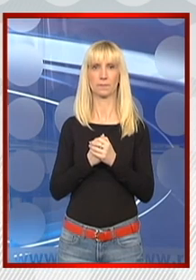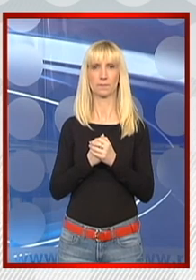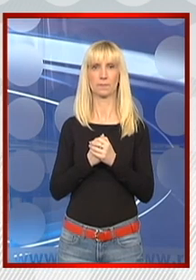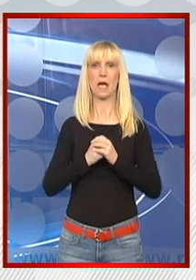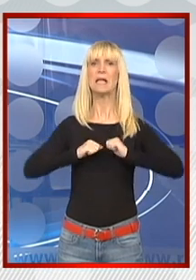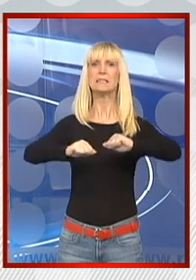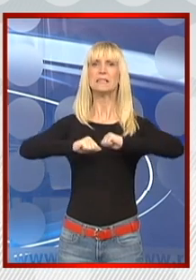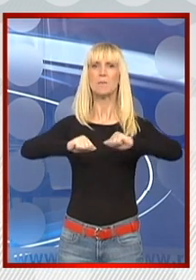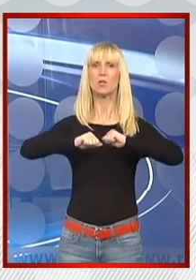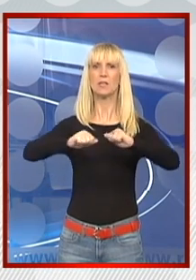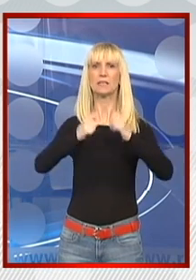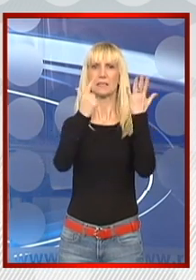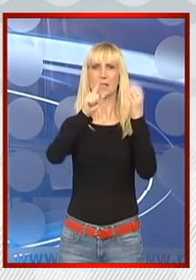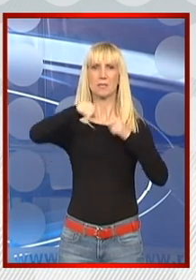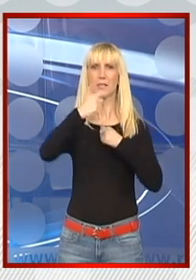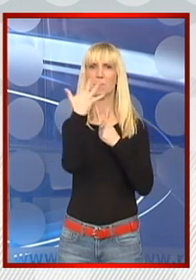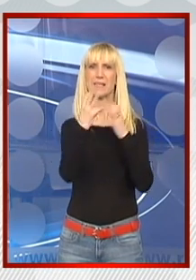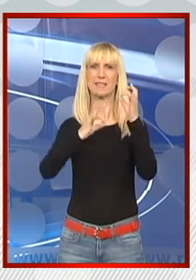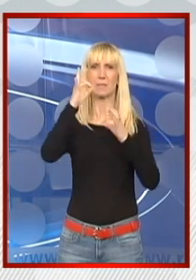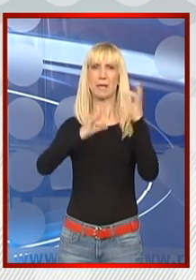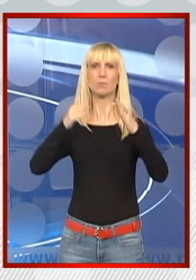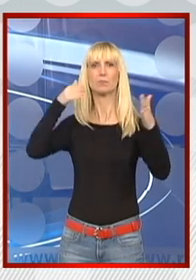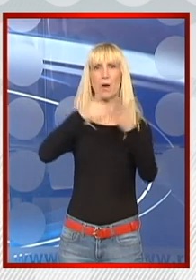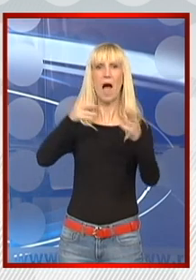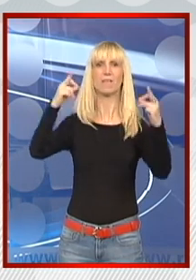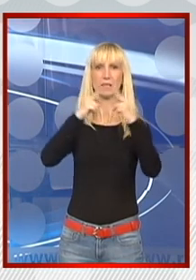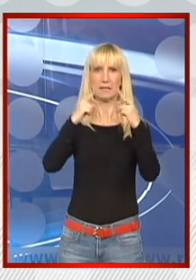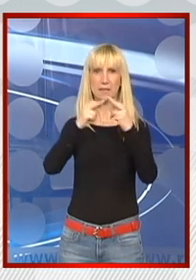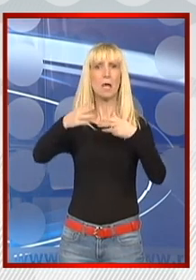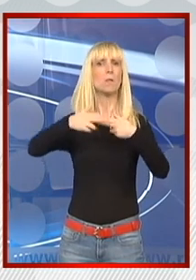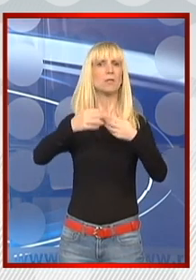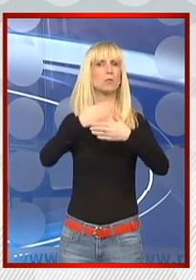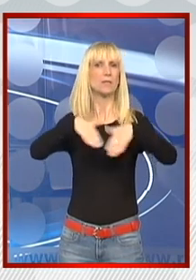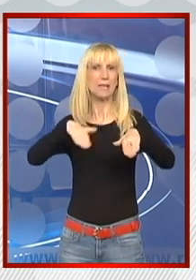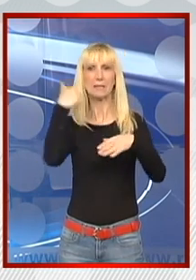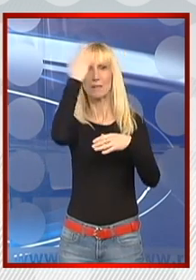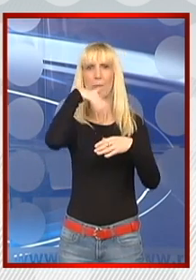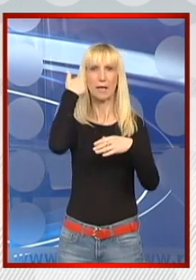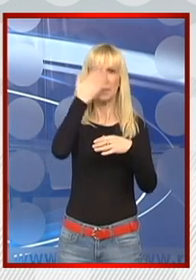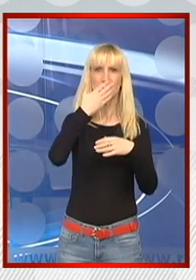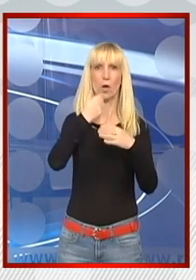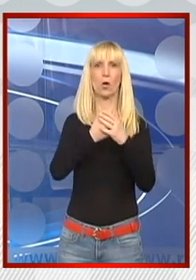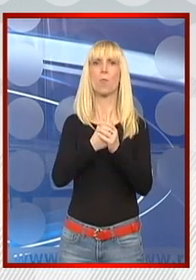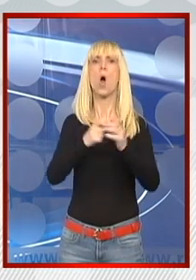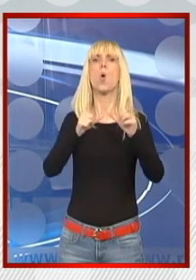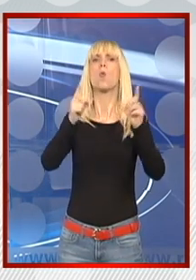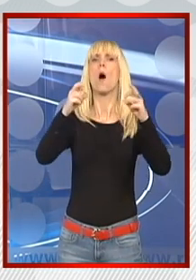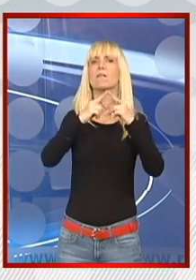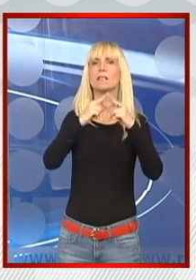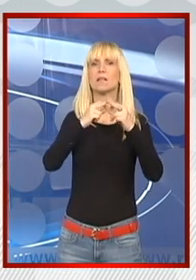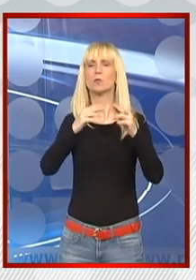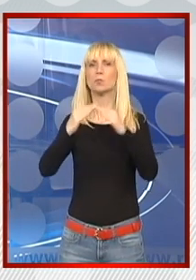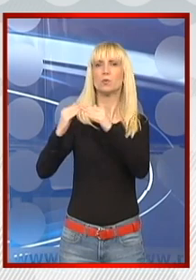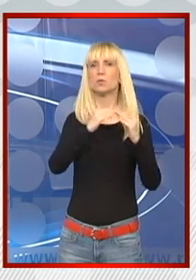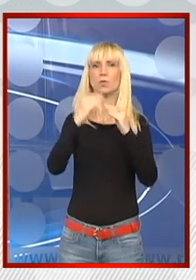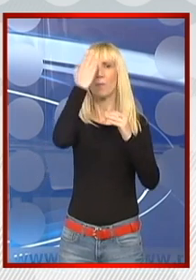Zemlju trest od 7,5 stepeni pogodio je deo Afganistana, nedaleko od granice sa Pakistanom. U Afganistanu i